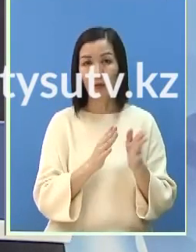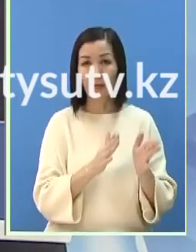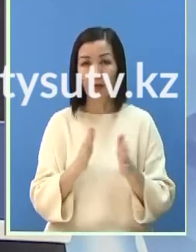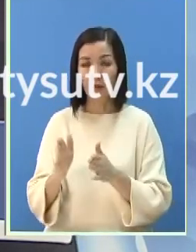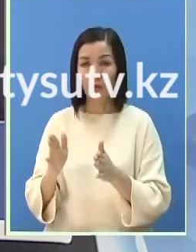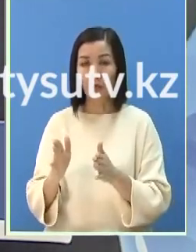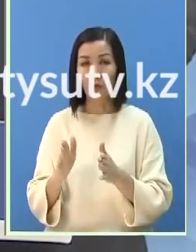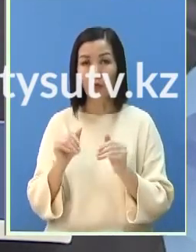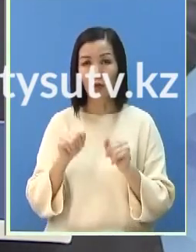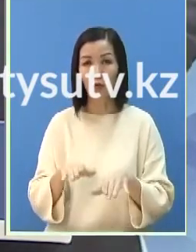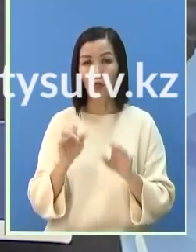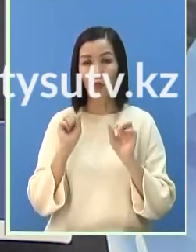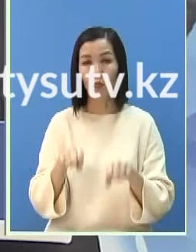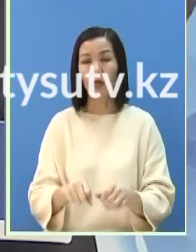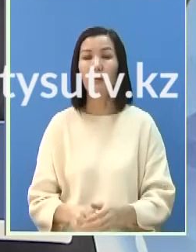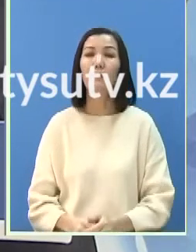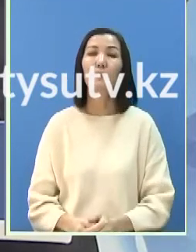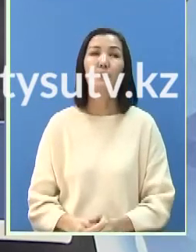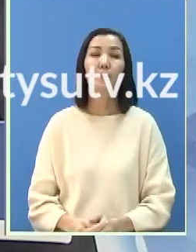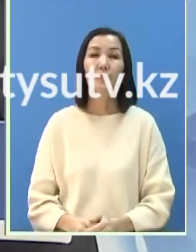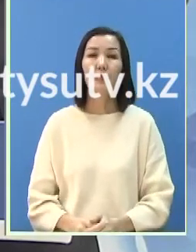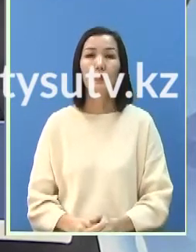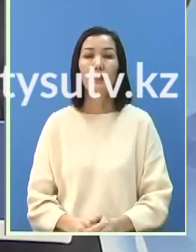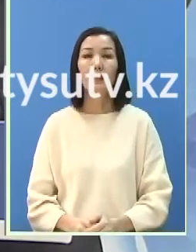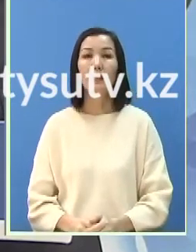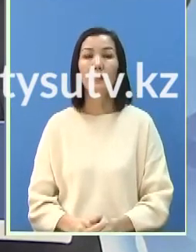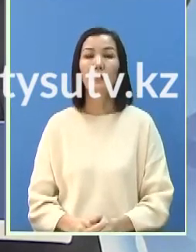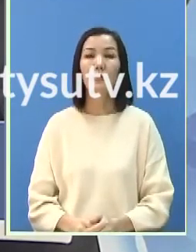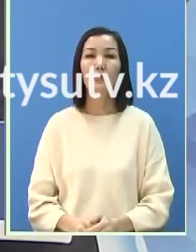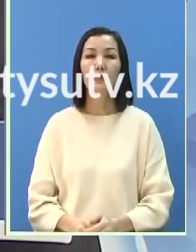сол деп айтуға болады. Сонымен қатар жаңағы